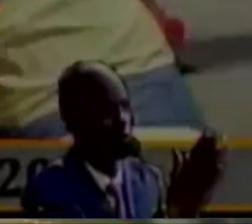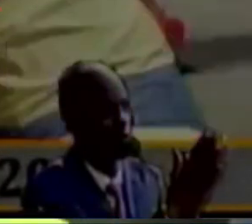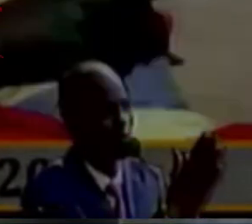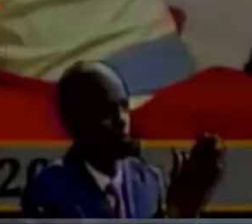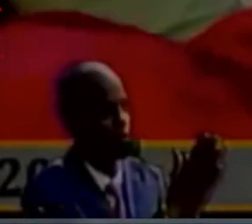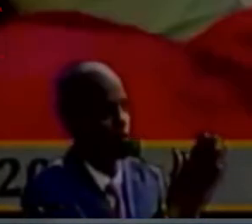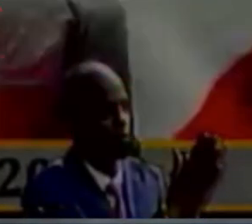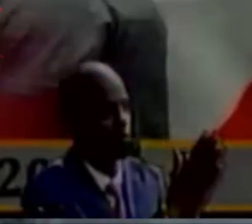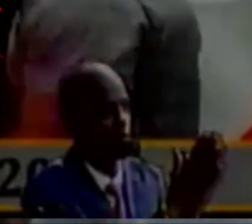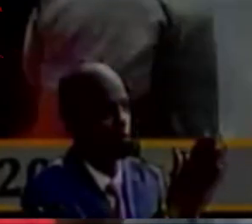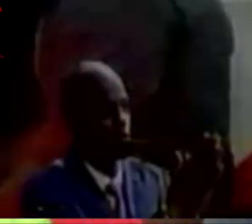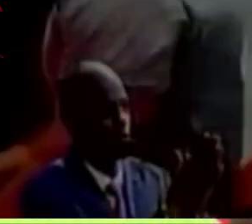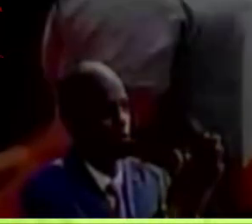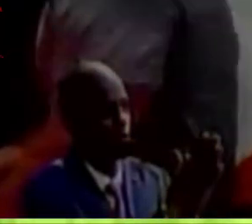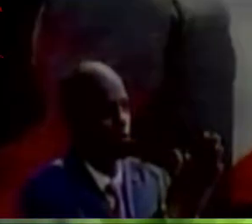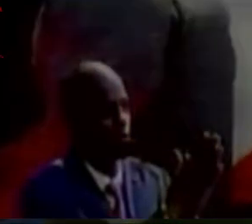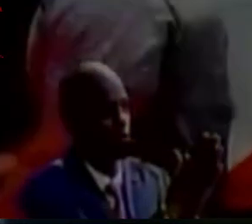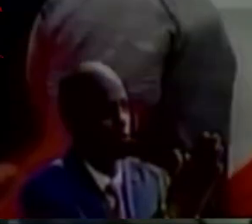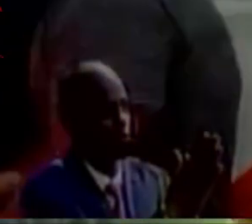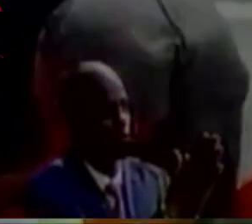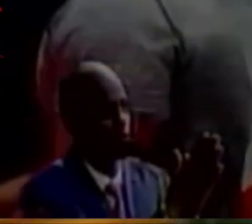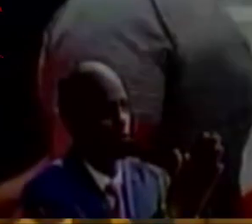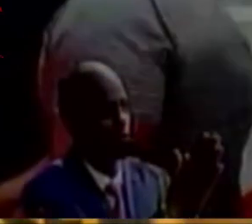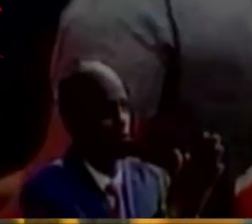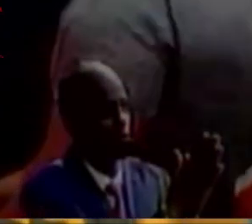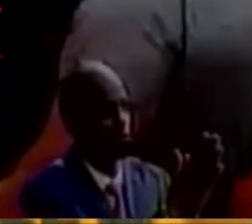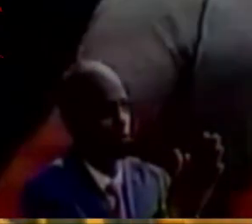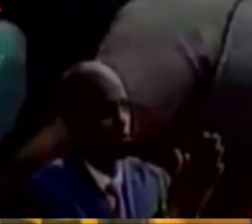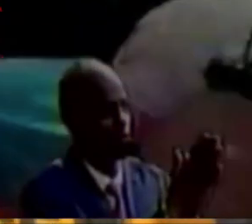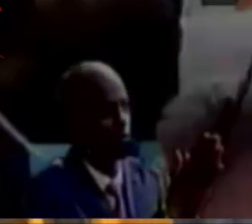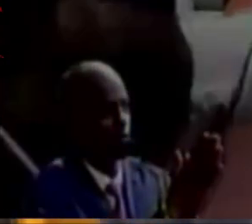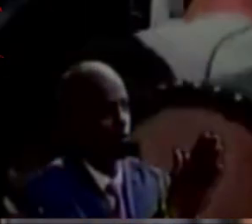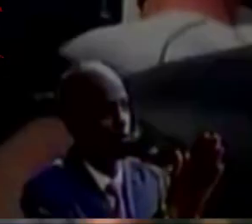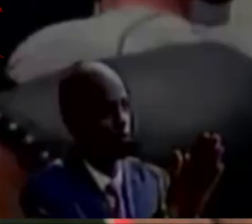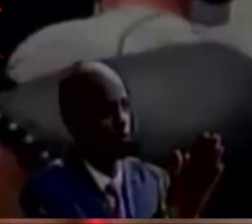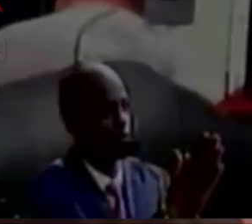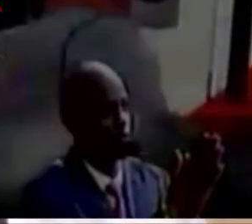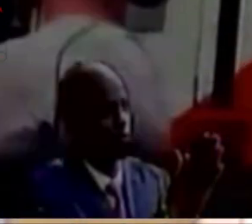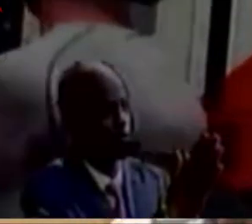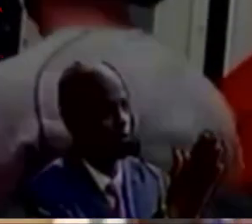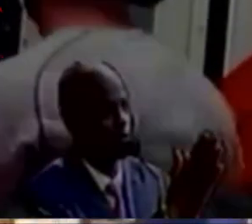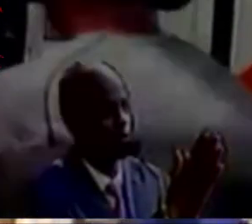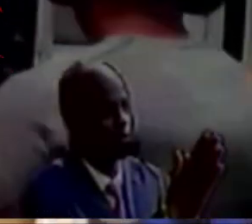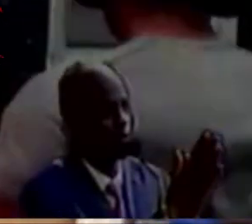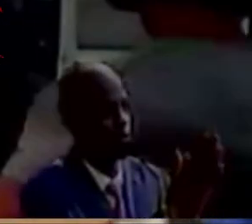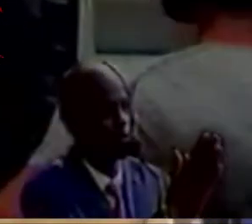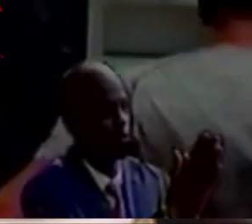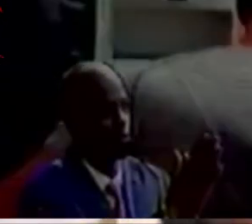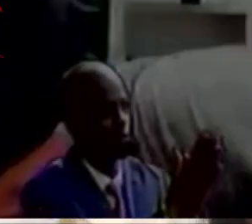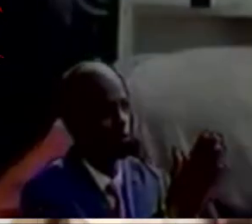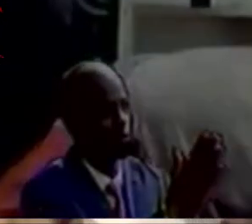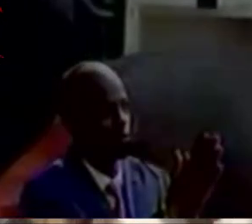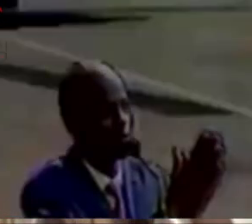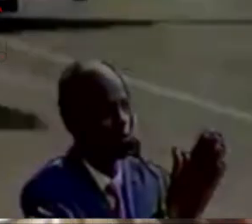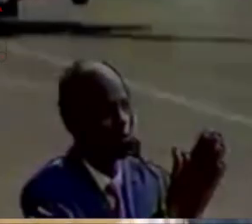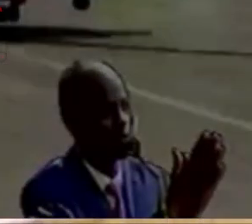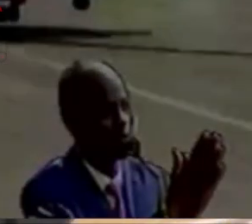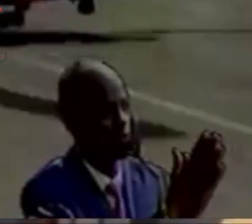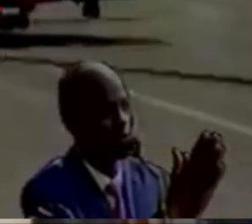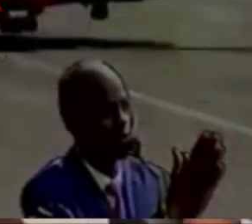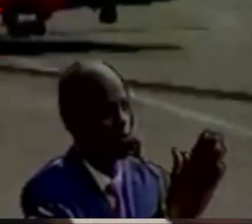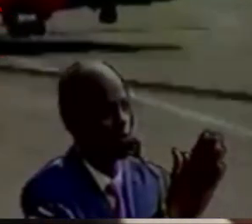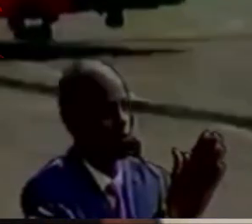occurred last Saturday. Of course, with USAID in the lead, supported by the U.S. Coast Guard,